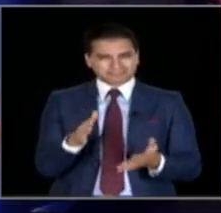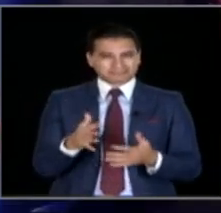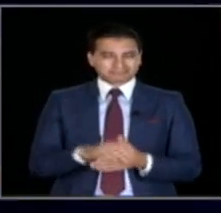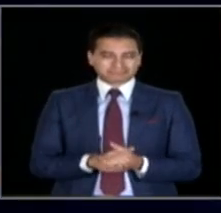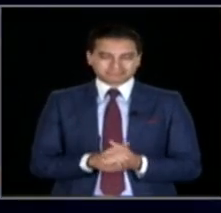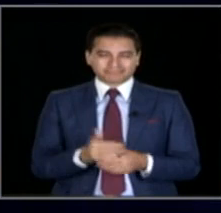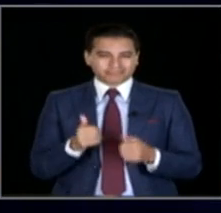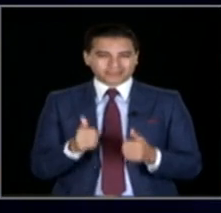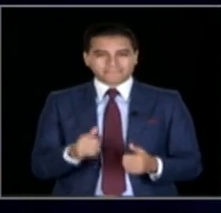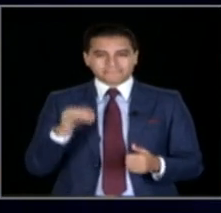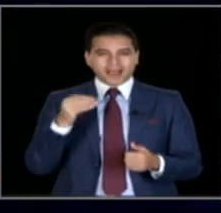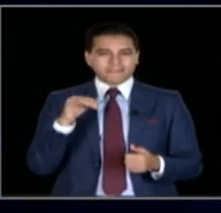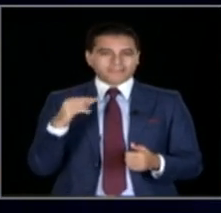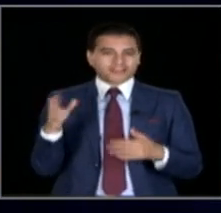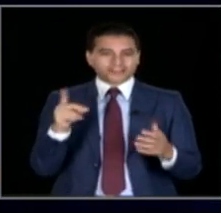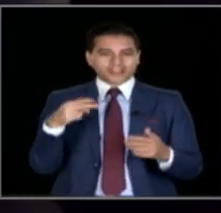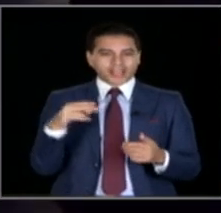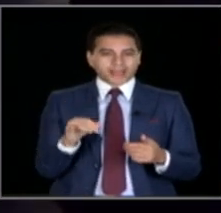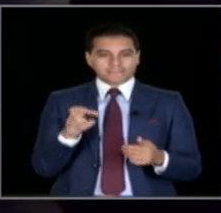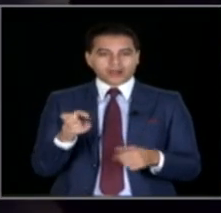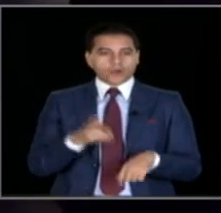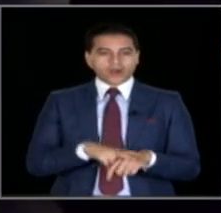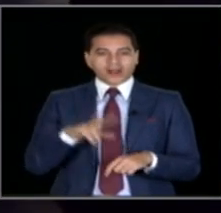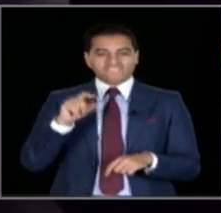تمام. محمد عيمة ومحمد الفلو